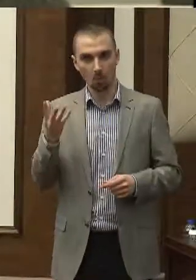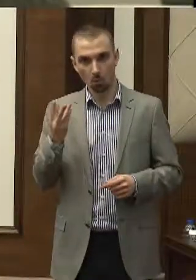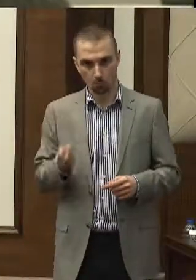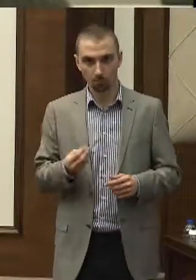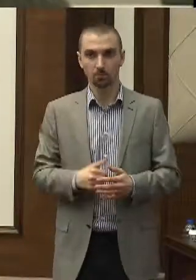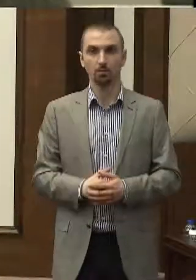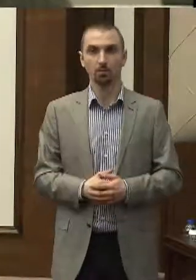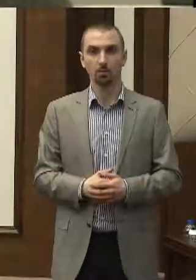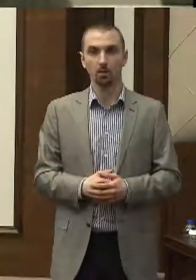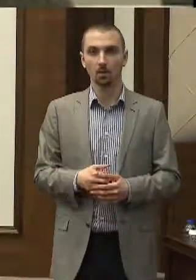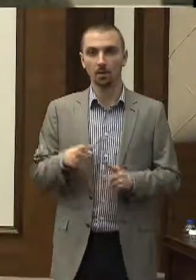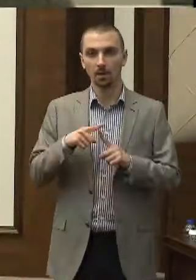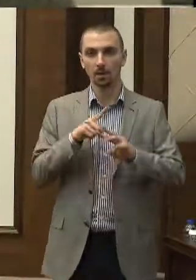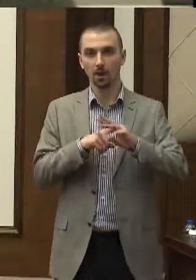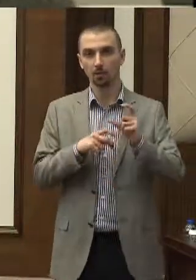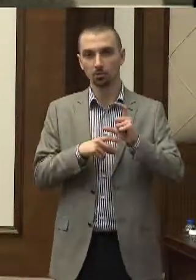düşünüyorum. Bu teşvik ve